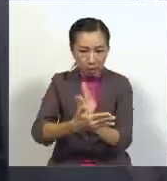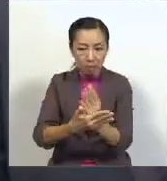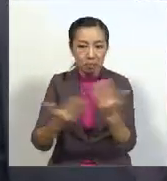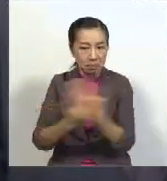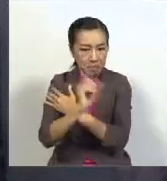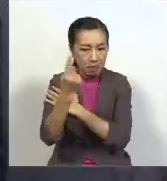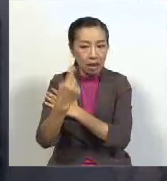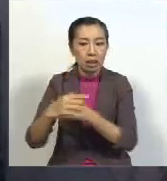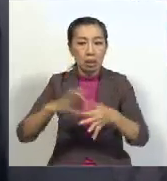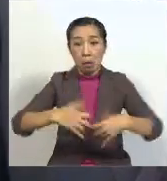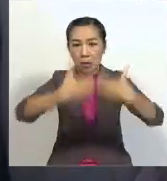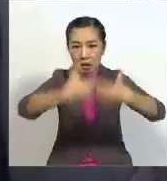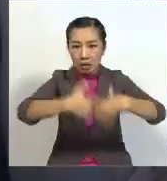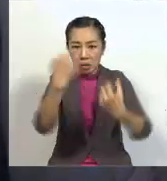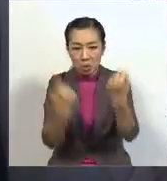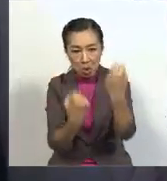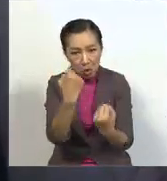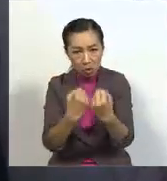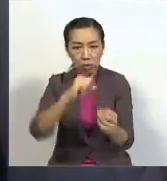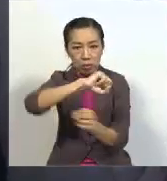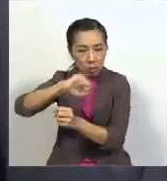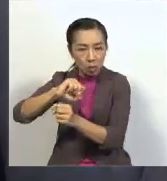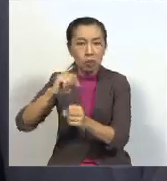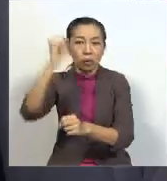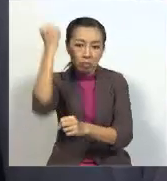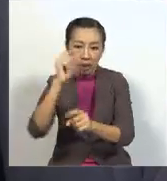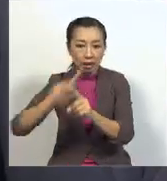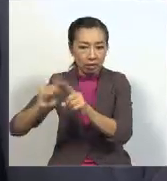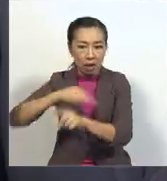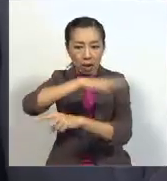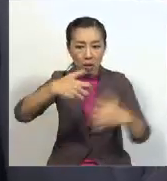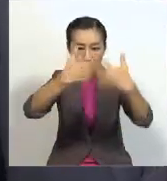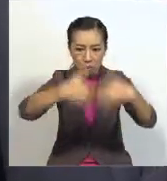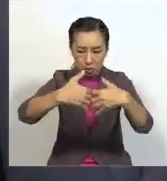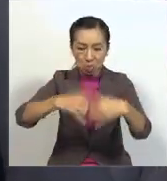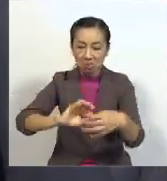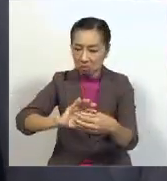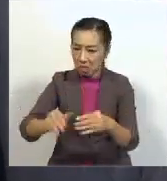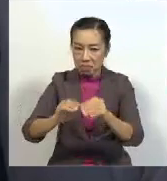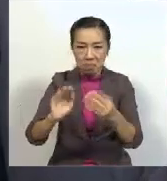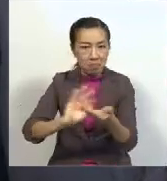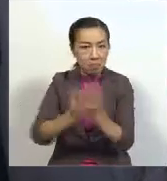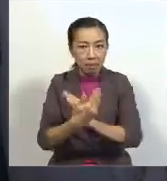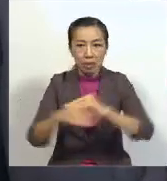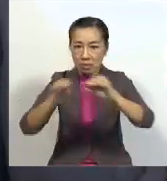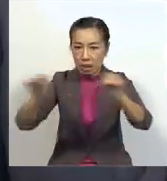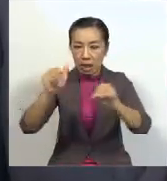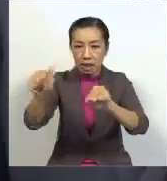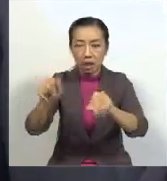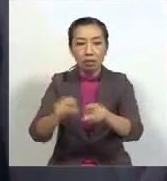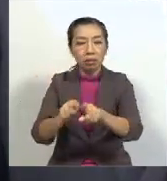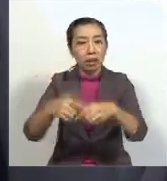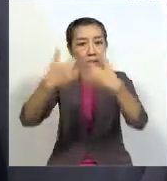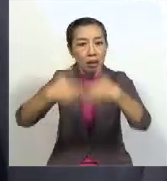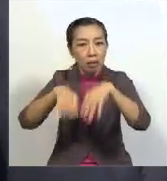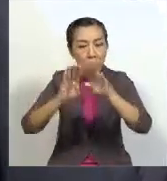การเพิ่มมาตรฐานเครื่องยนต์นะครับให้มีมาตรฐานเพิ่มมากขึ้นจะไปถึงยูโร6นะครับซึ่งก็ต้องมีการเตรียมนะครับว